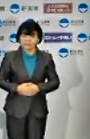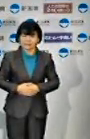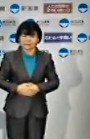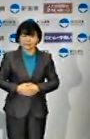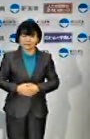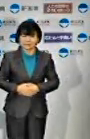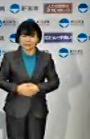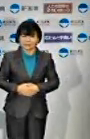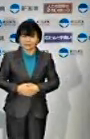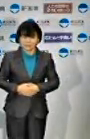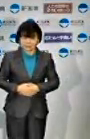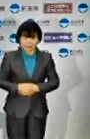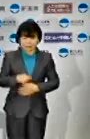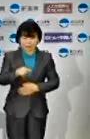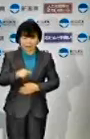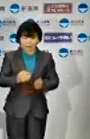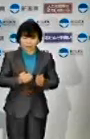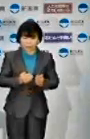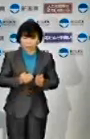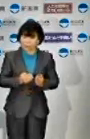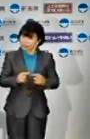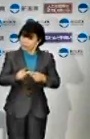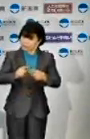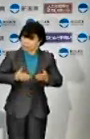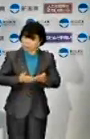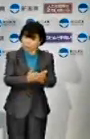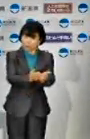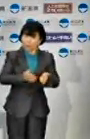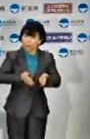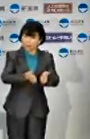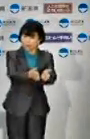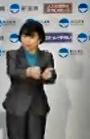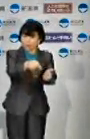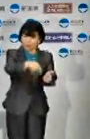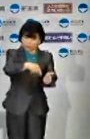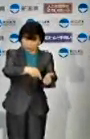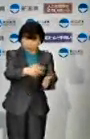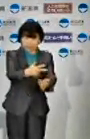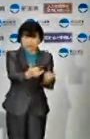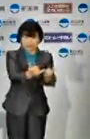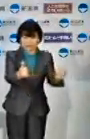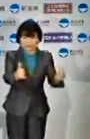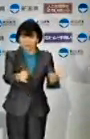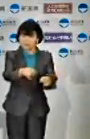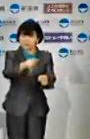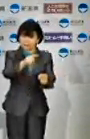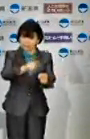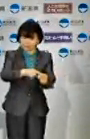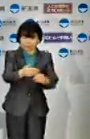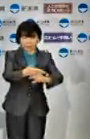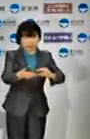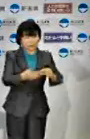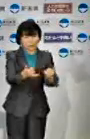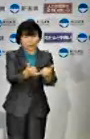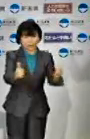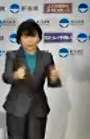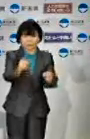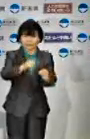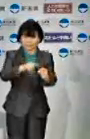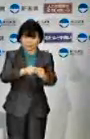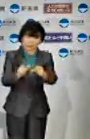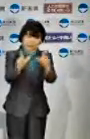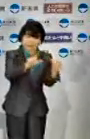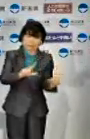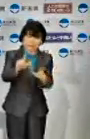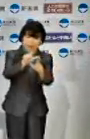して佐渡航路、佐渡のこの航路というのは佐渡市民にとっての佐渡島民にとってのですね、生活